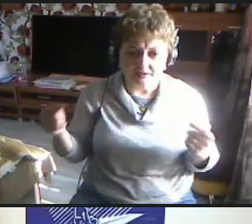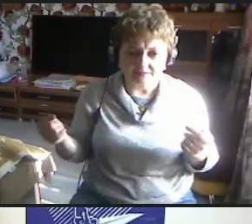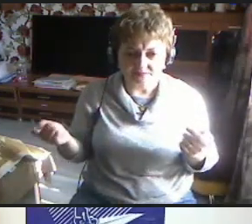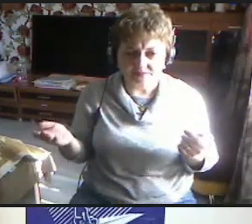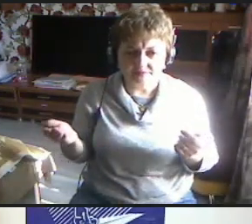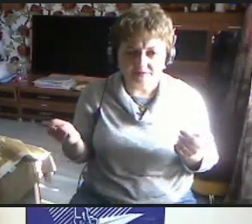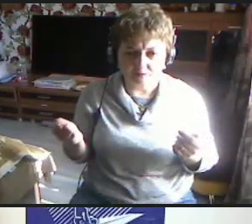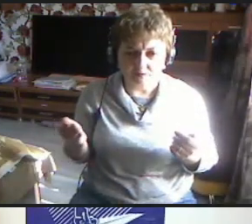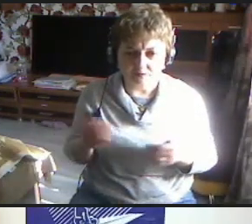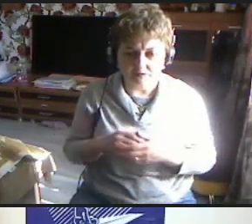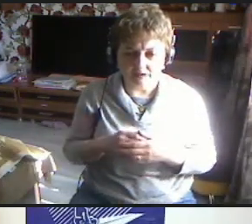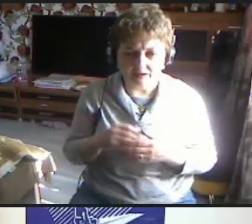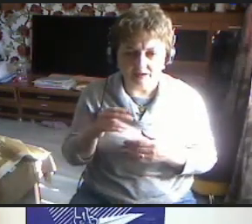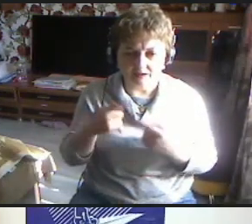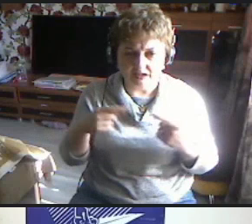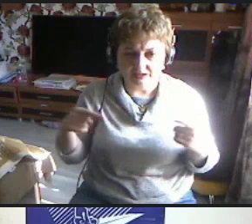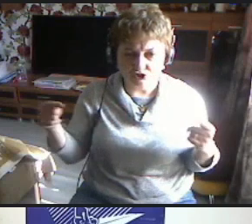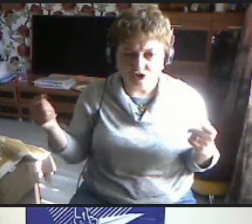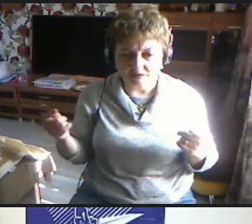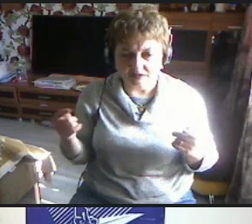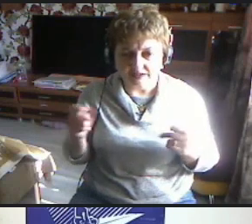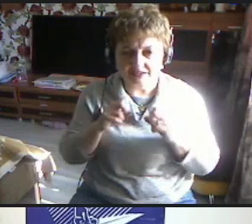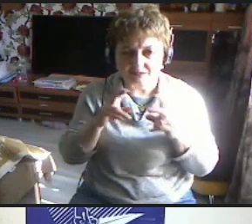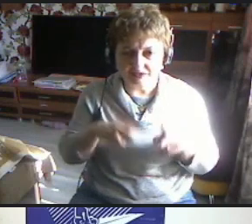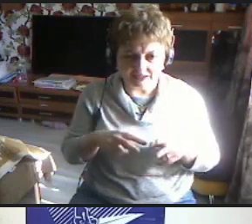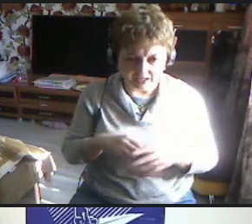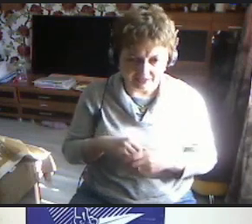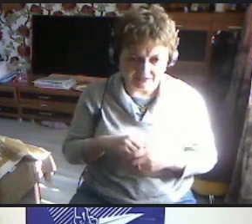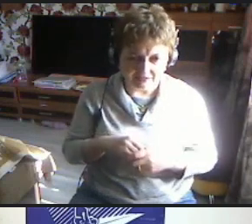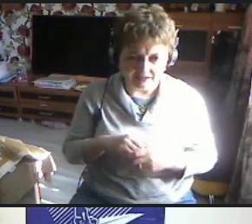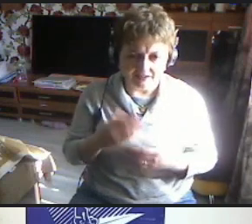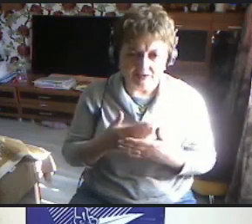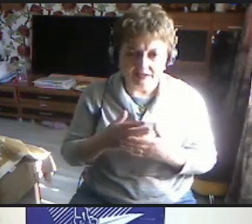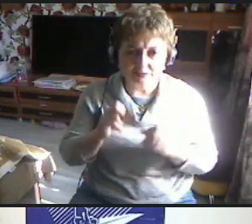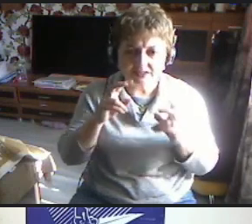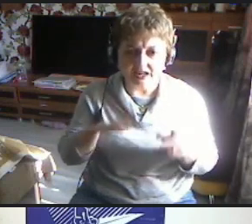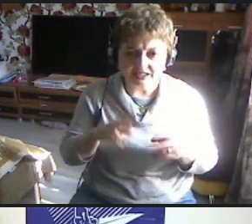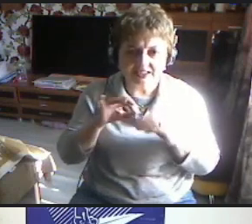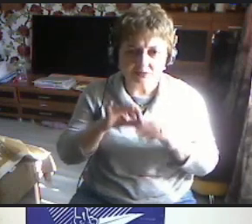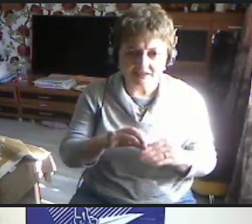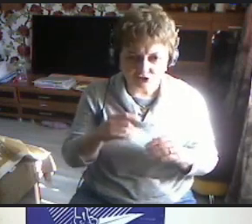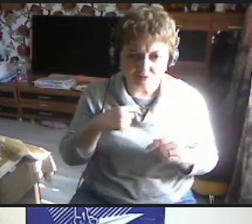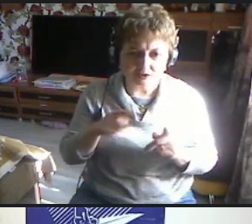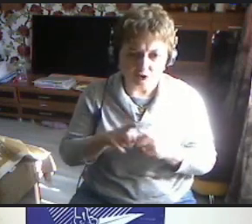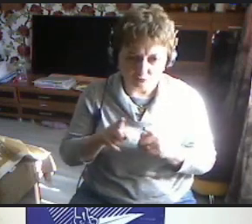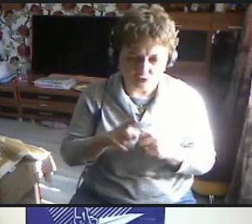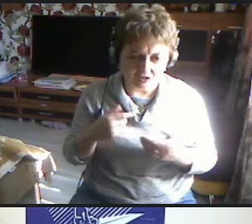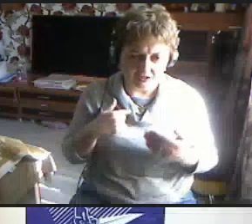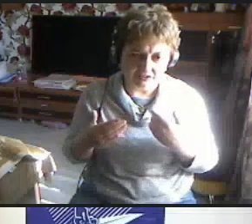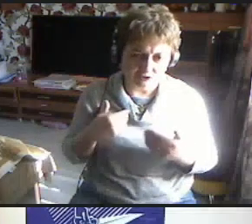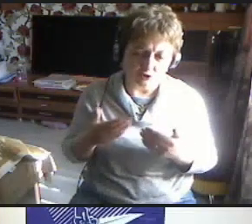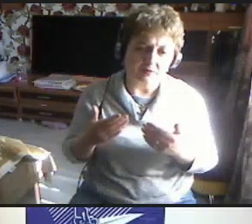ну, различных, скажем, специалистов, но, скажем, специалистов сопровождения мы тоже отнесем к